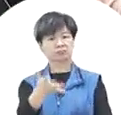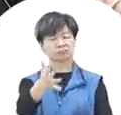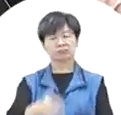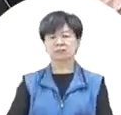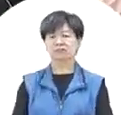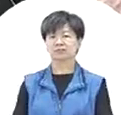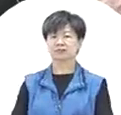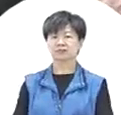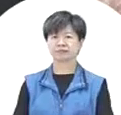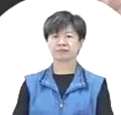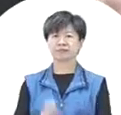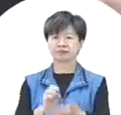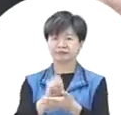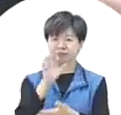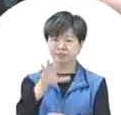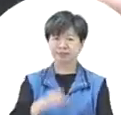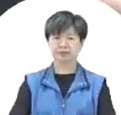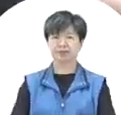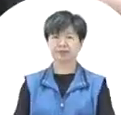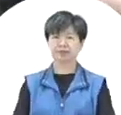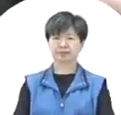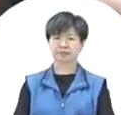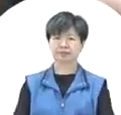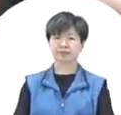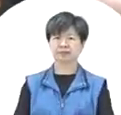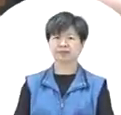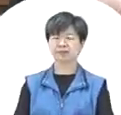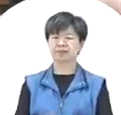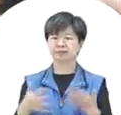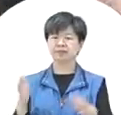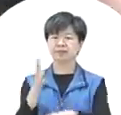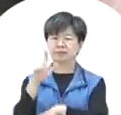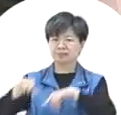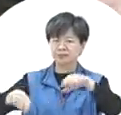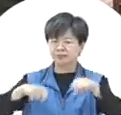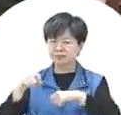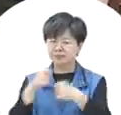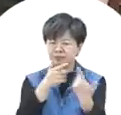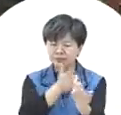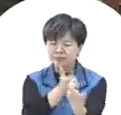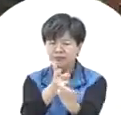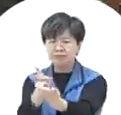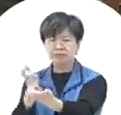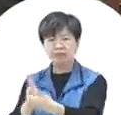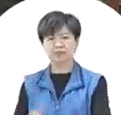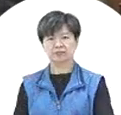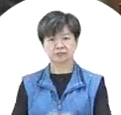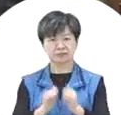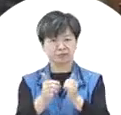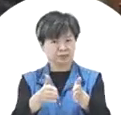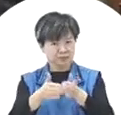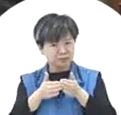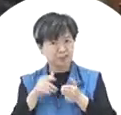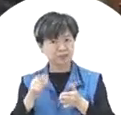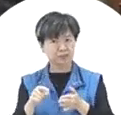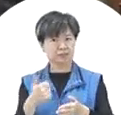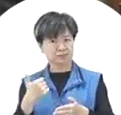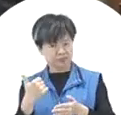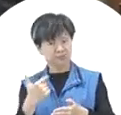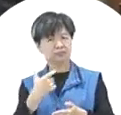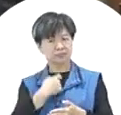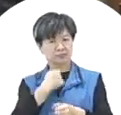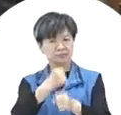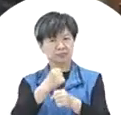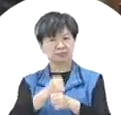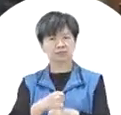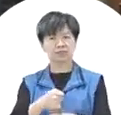好？ 跟议员报告哈，其实我们长辈 很多政策呢，就是要因地制宜，符合民众的需要才是最好的政策。我把这